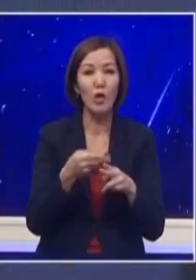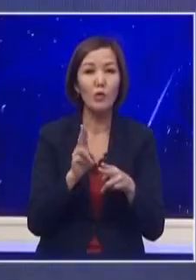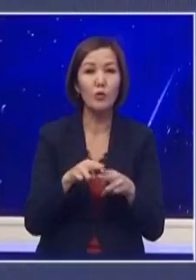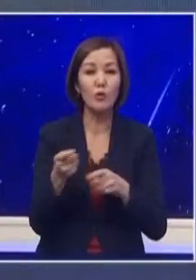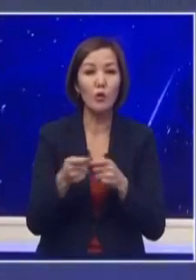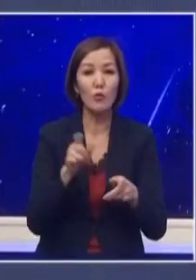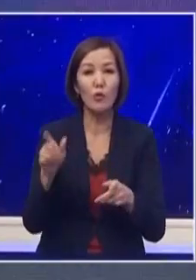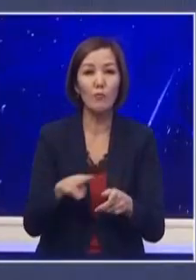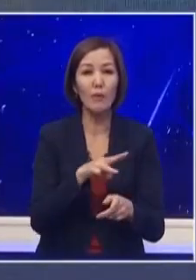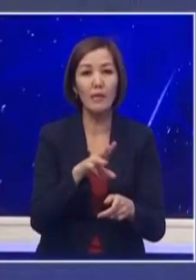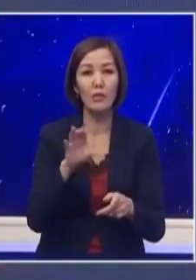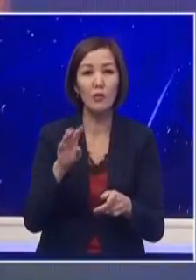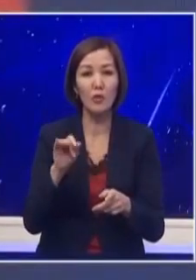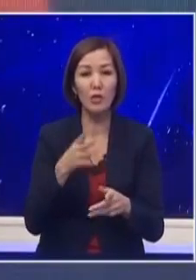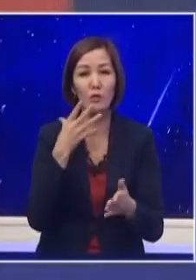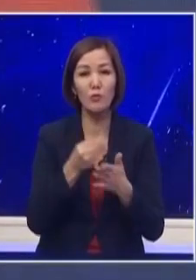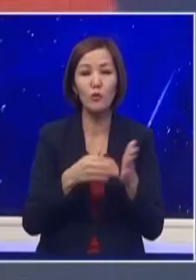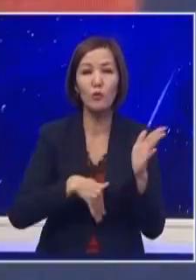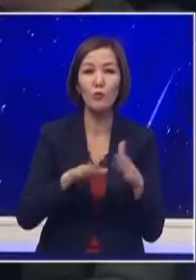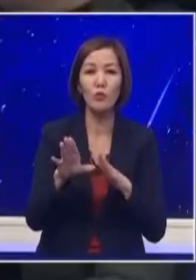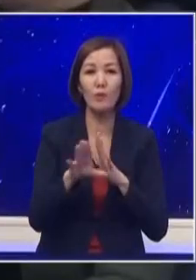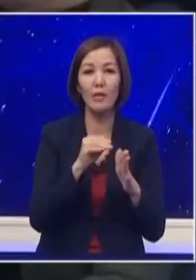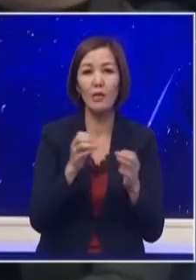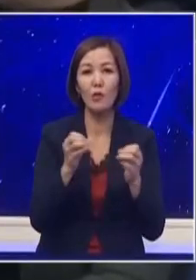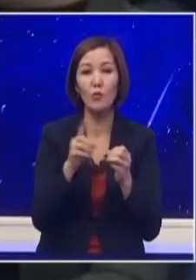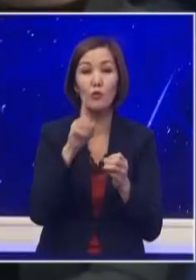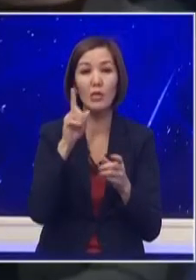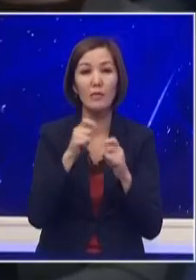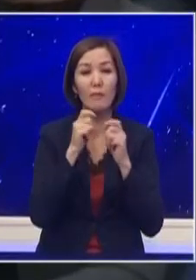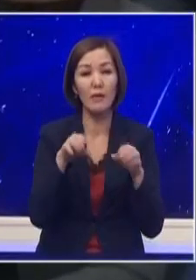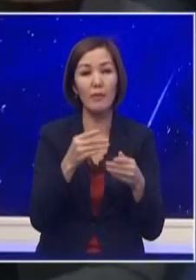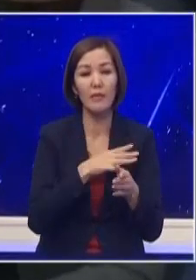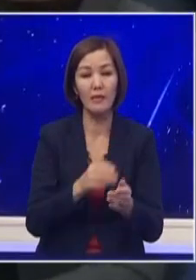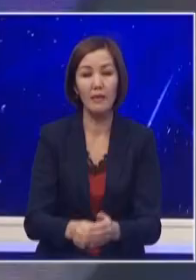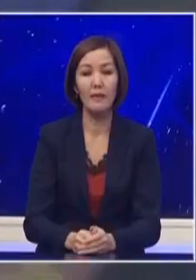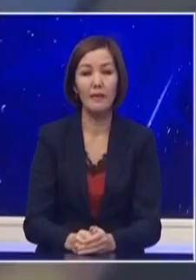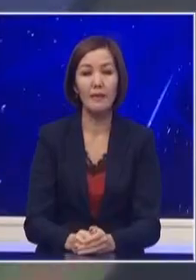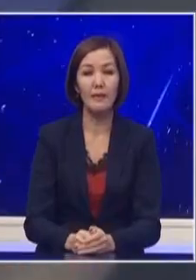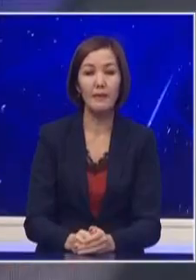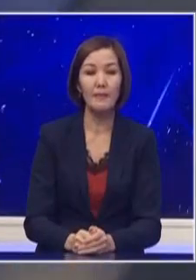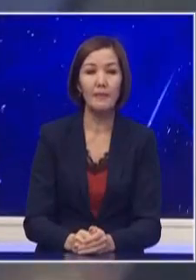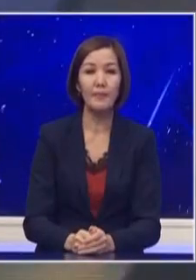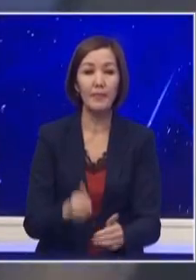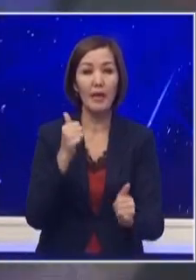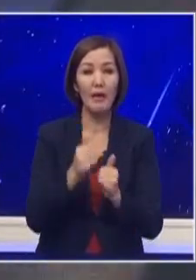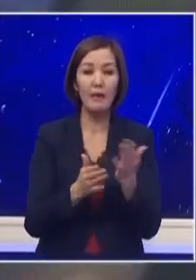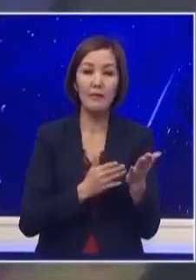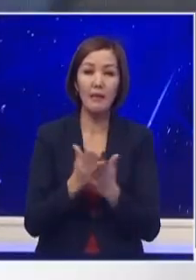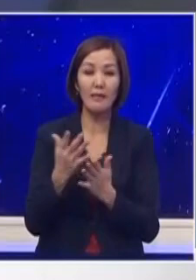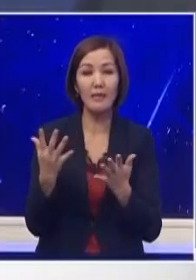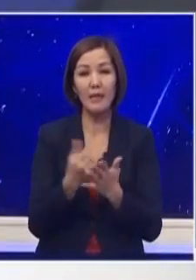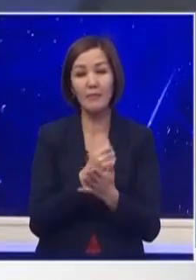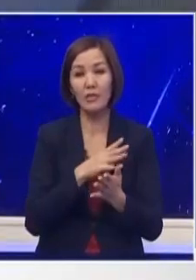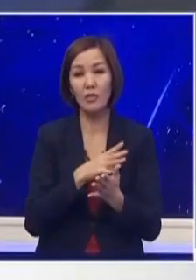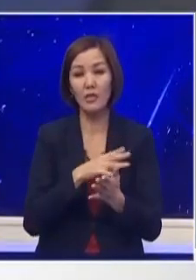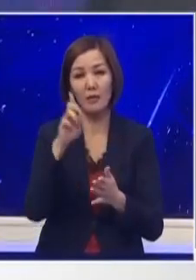басшысы Марат Сұлтанғазиев өз саласында ең үздік деп танылған 10 жасты марапаттады. Біз әр салада табысқа жеткен